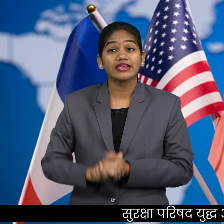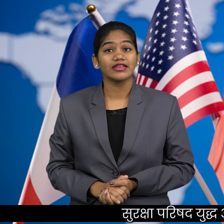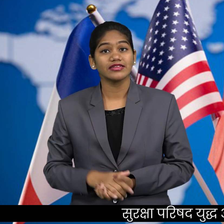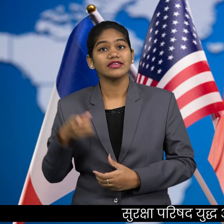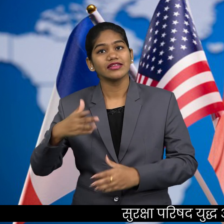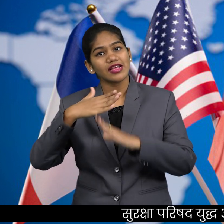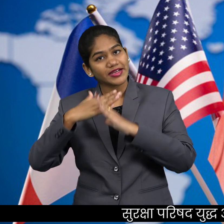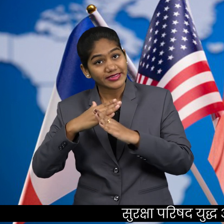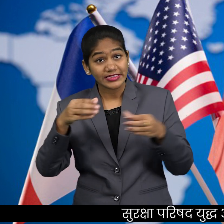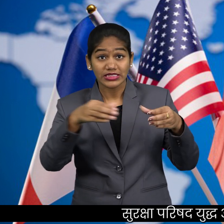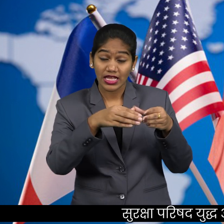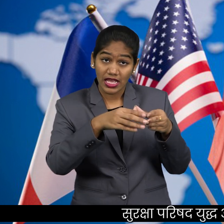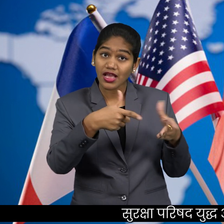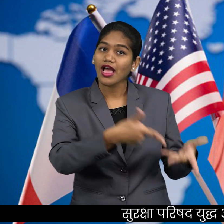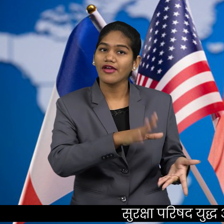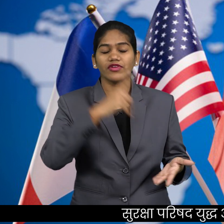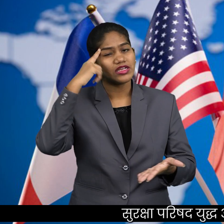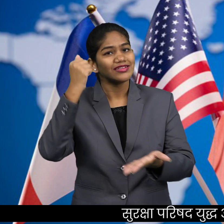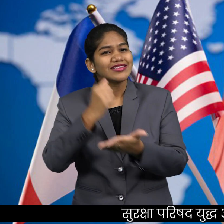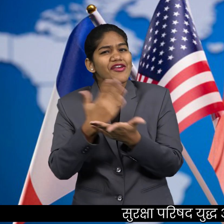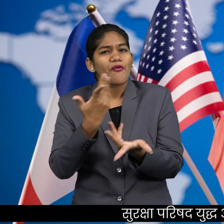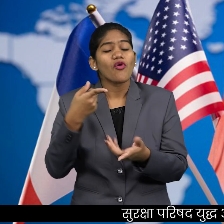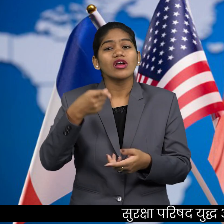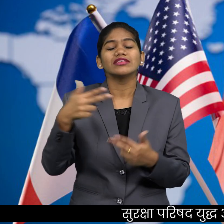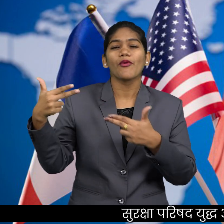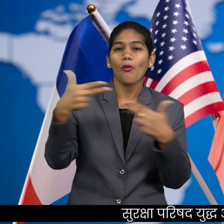सुरक्षा परिषद युद्ध आणि शांतता यावर निर्णय घेते.